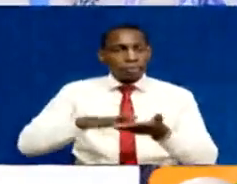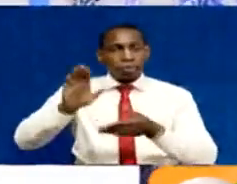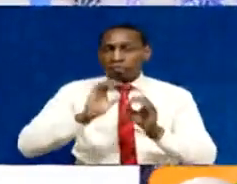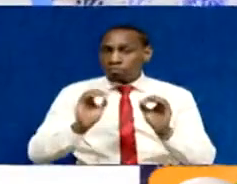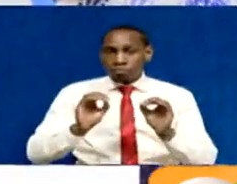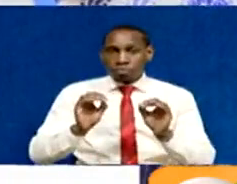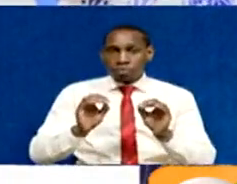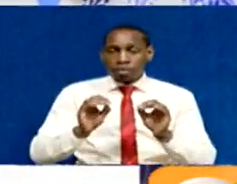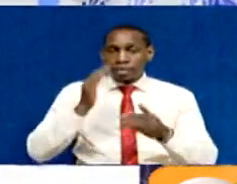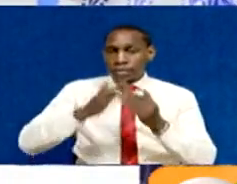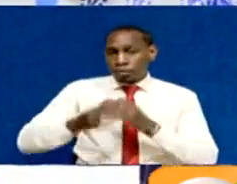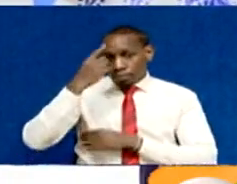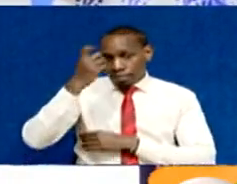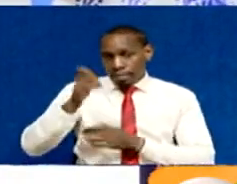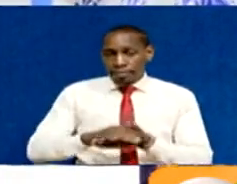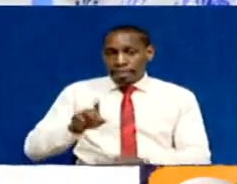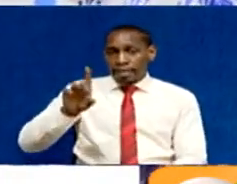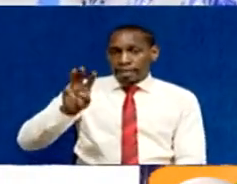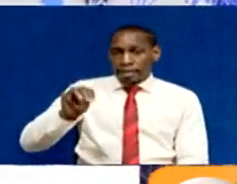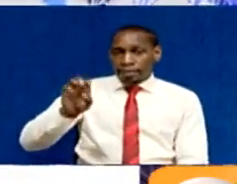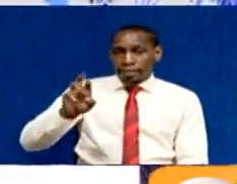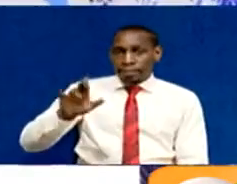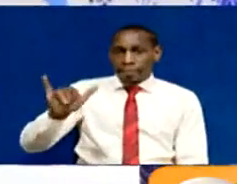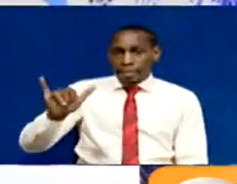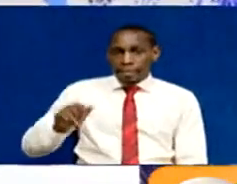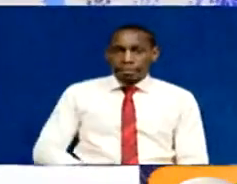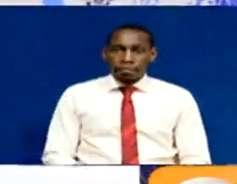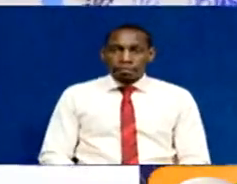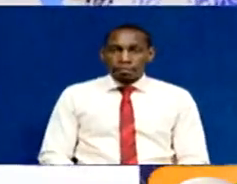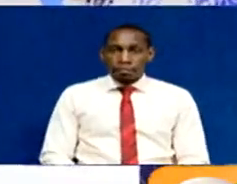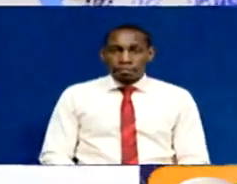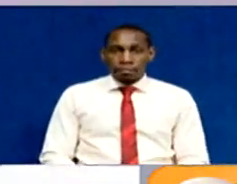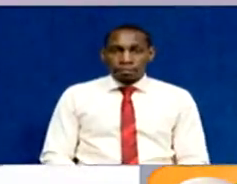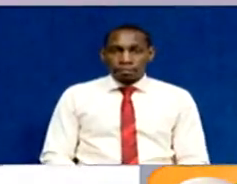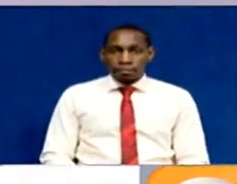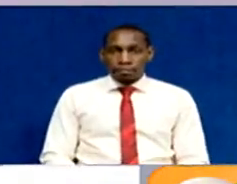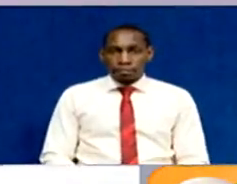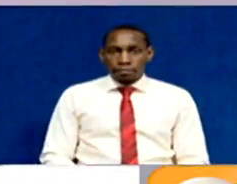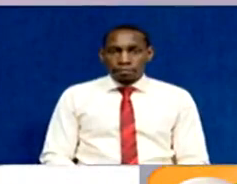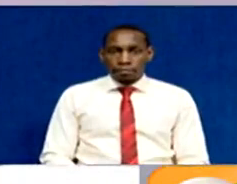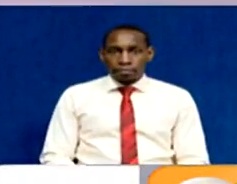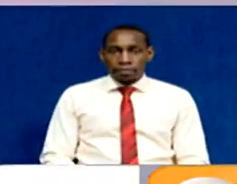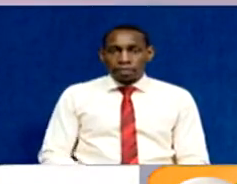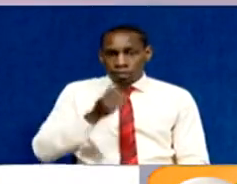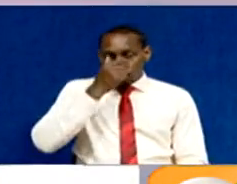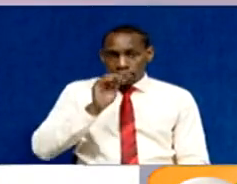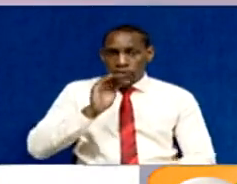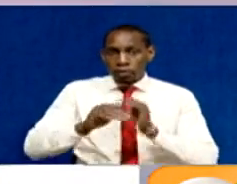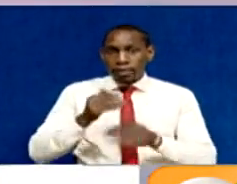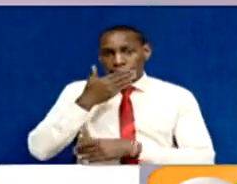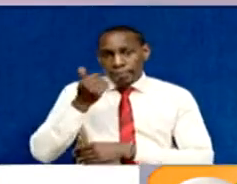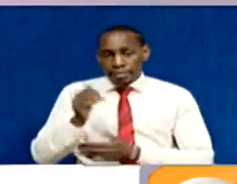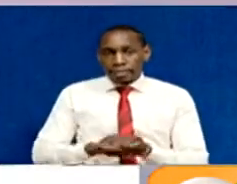zaidi ya kukatiza ndoto za Masi Jepchumba. Rachel Mwigai, Runinga Citizen. Na tunamtakia kila